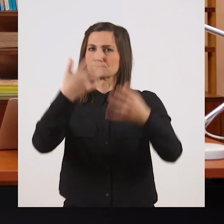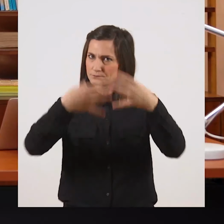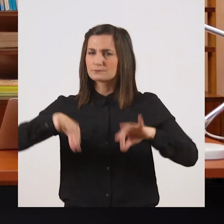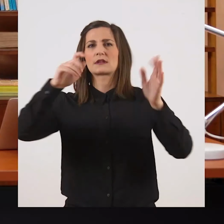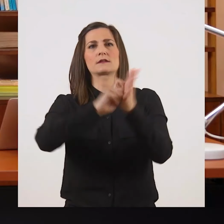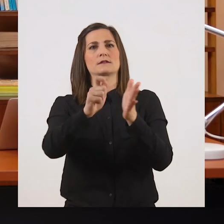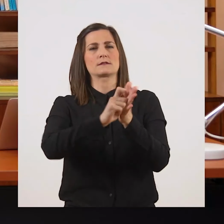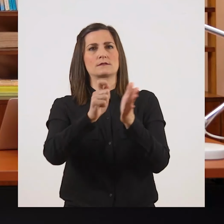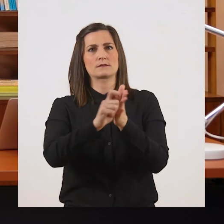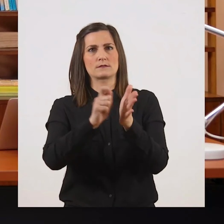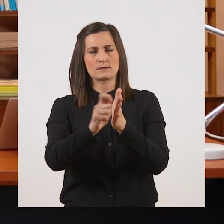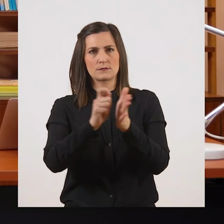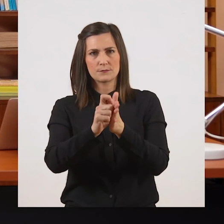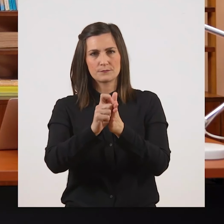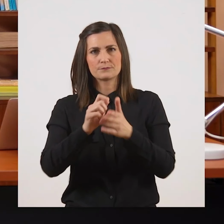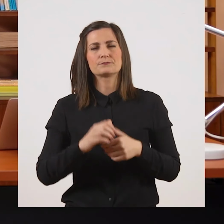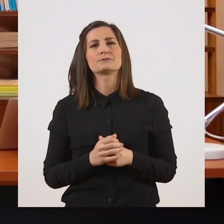πρώτη πράξη που είναι το